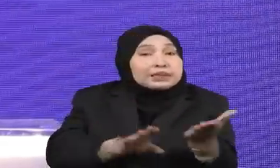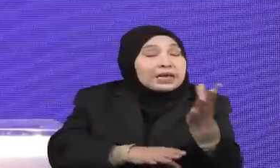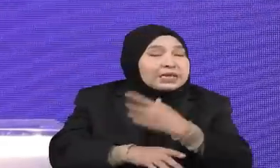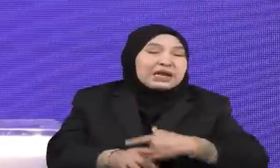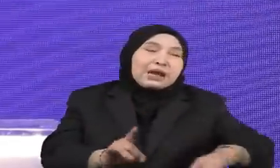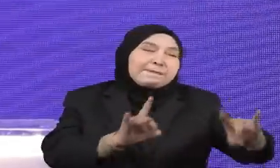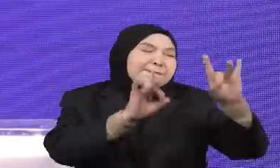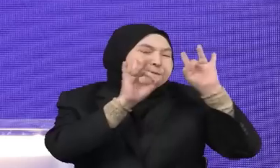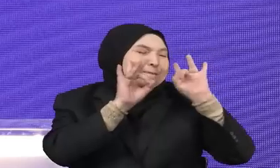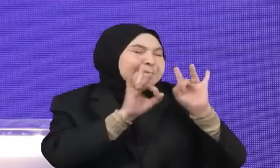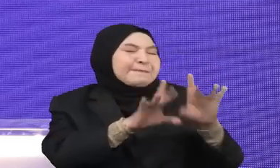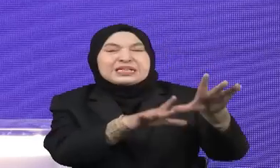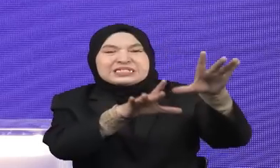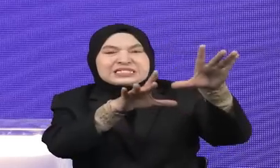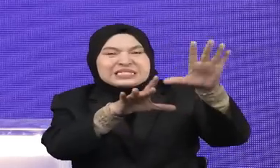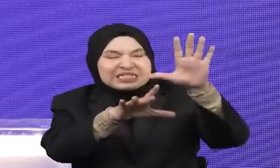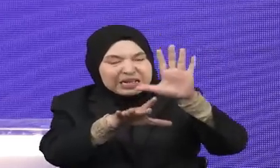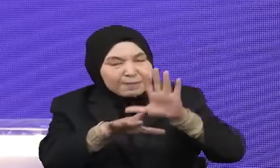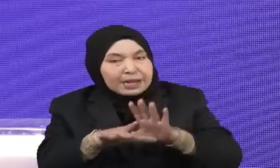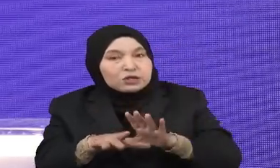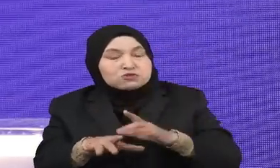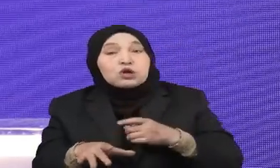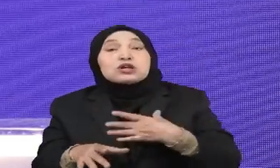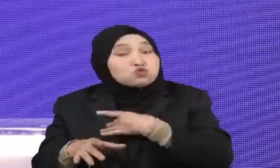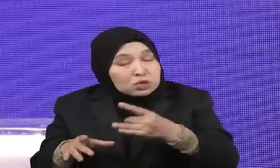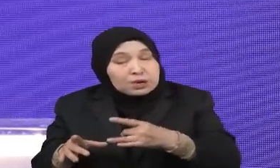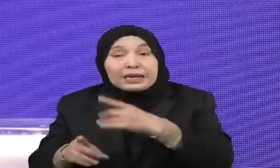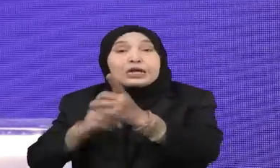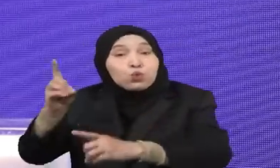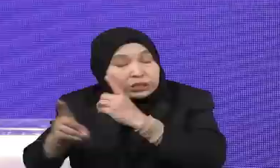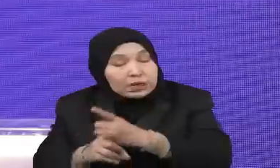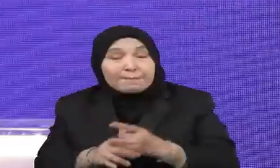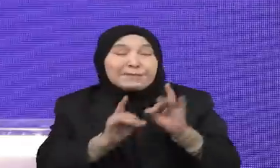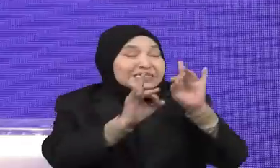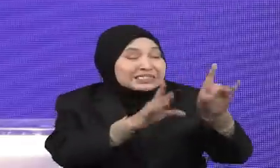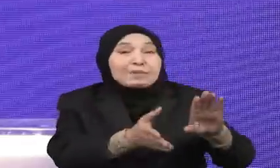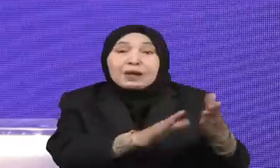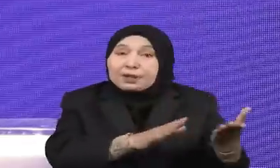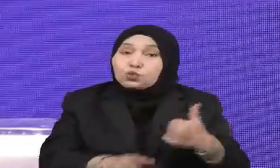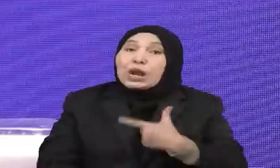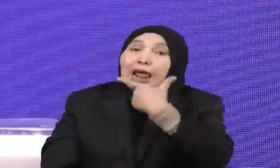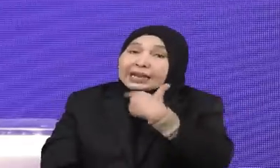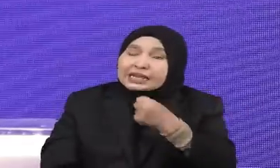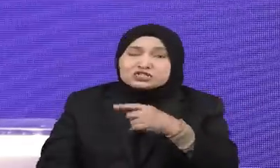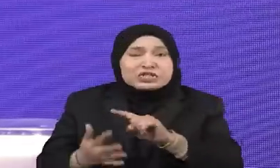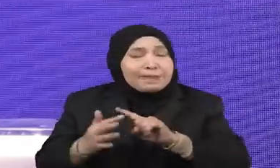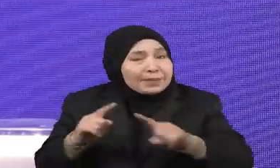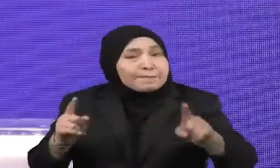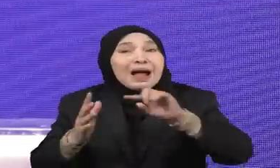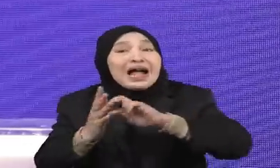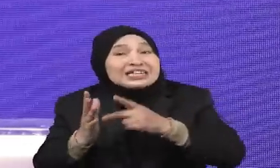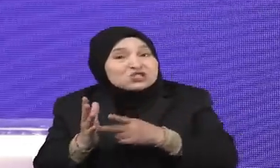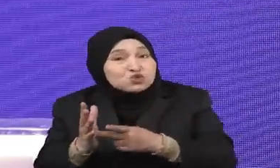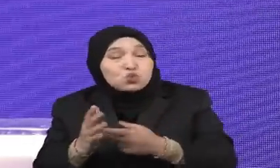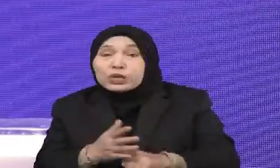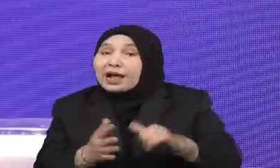benci kepada suku bedunia suka kan pada dunia dan benci kepada kematian itu dalam hadis tetapi ini ialah